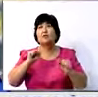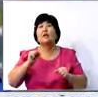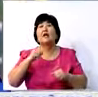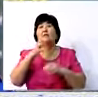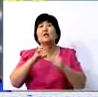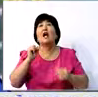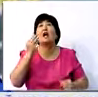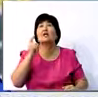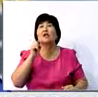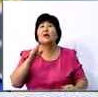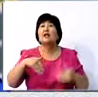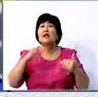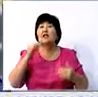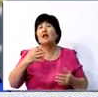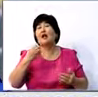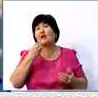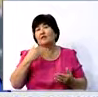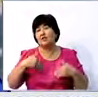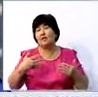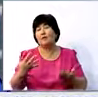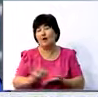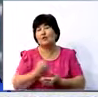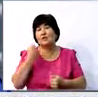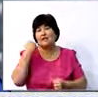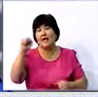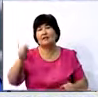Ашхабаде. Желаем Илье взять хороший старт.